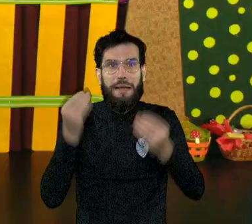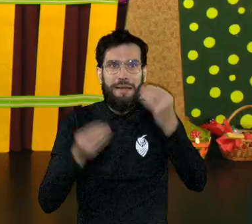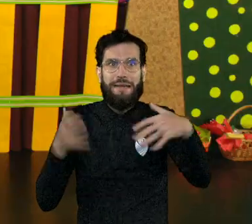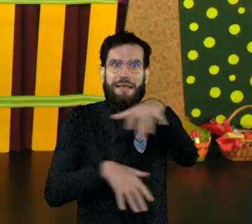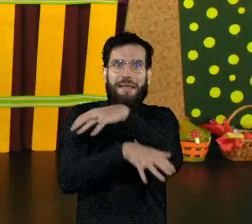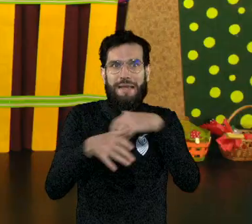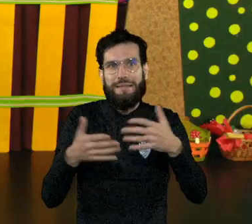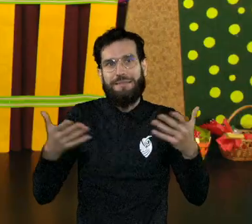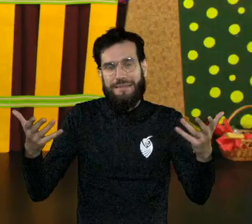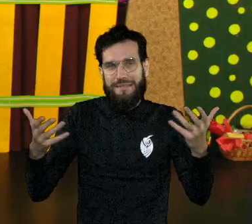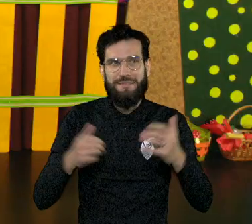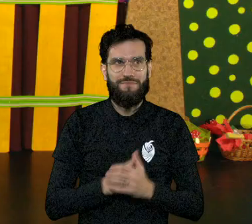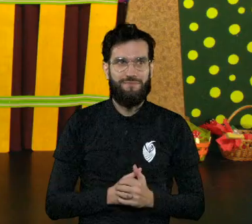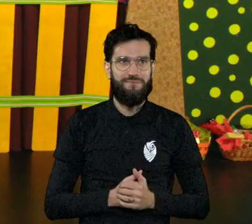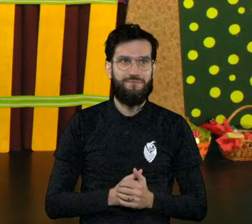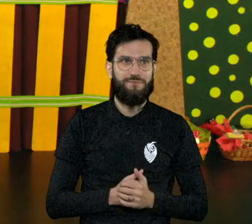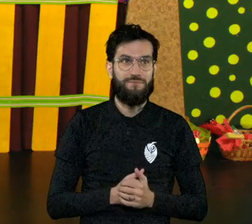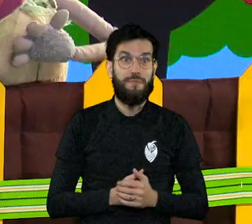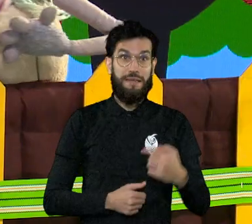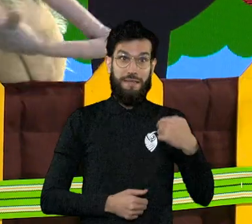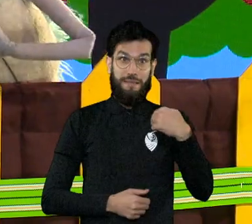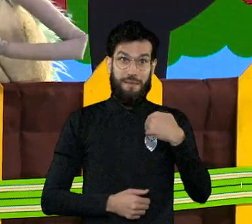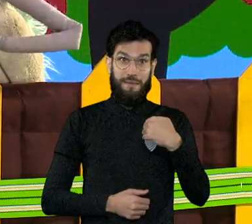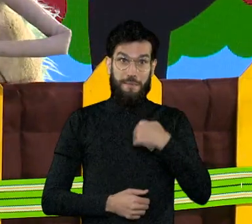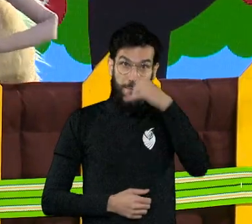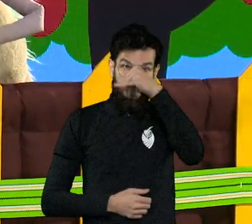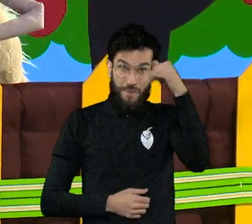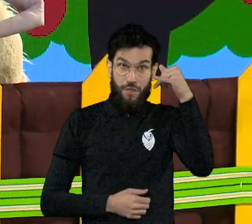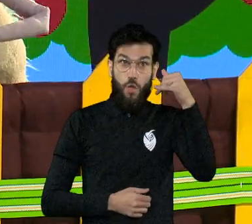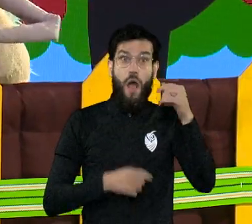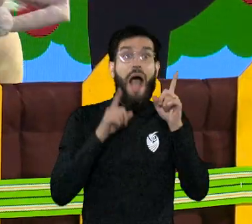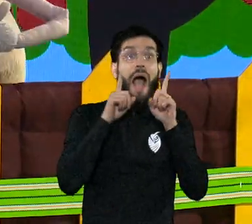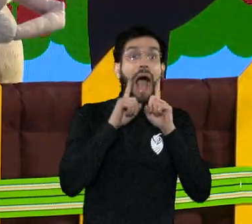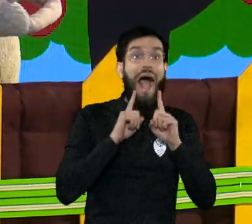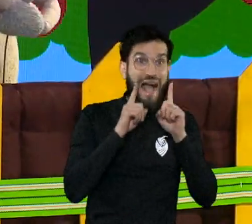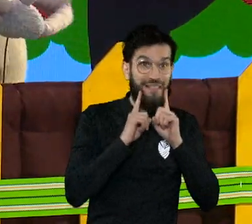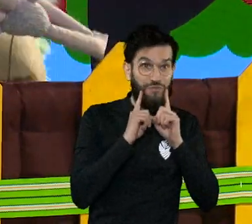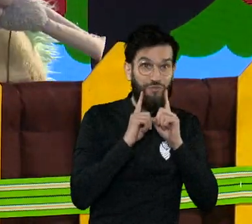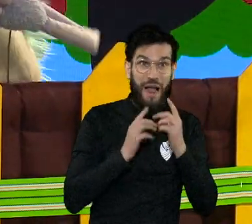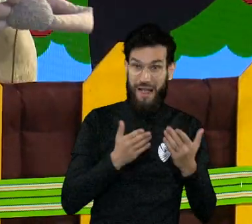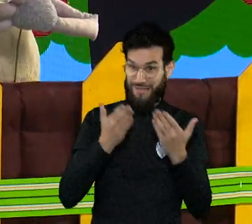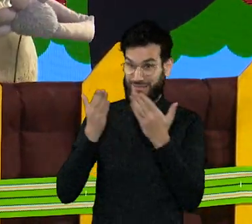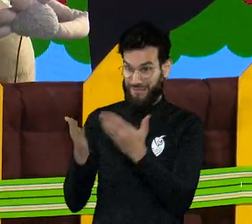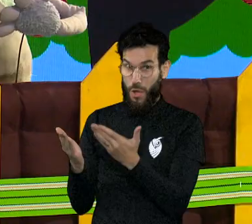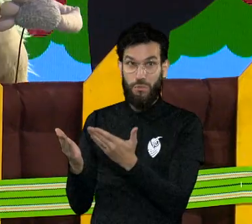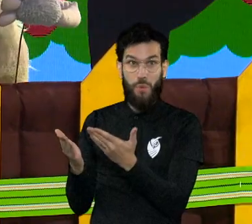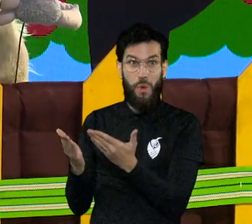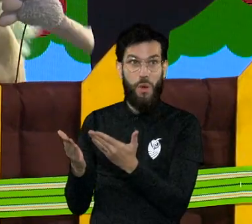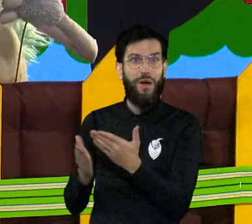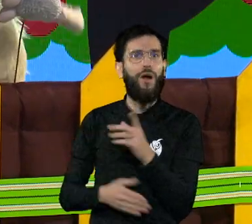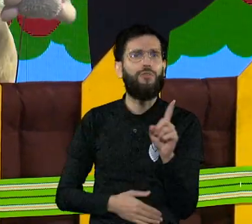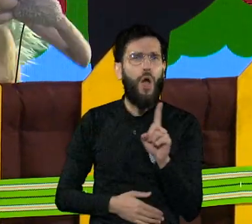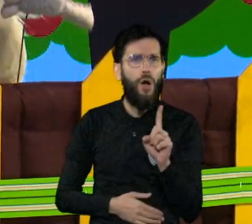Múrko. Tak, ja sa volám Hanička a toto je, kto to vie...